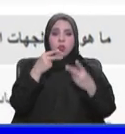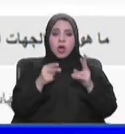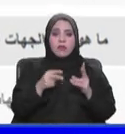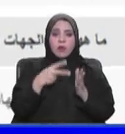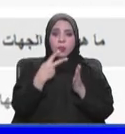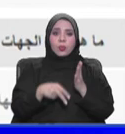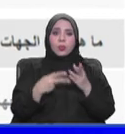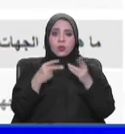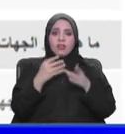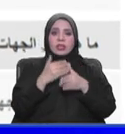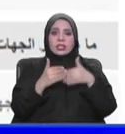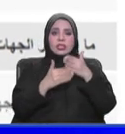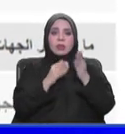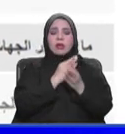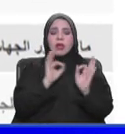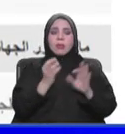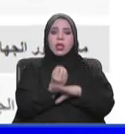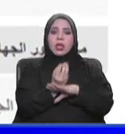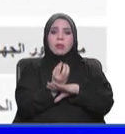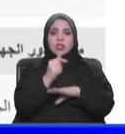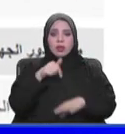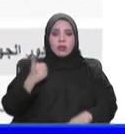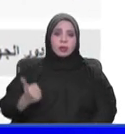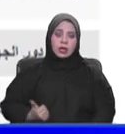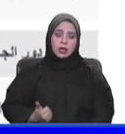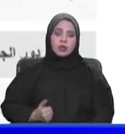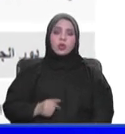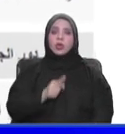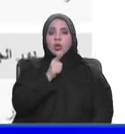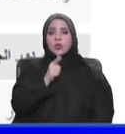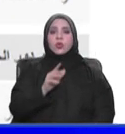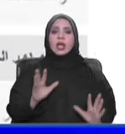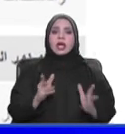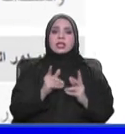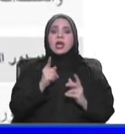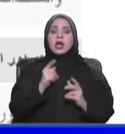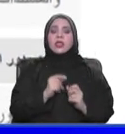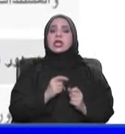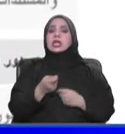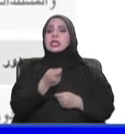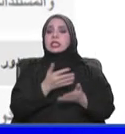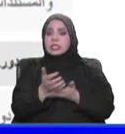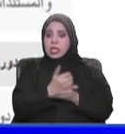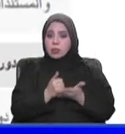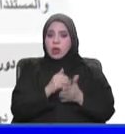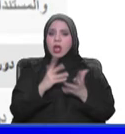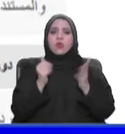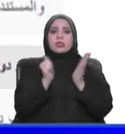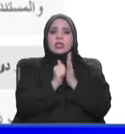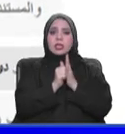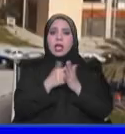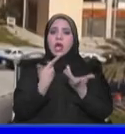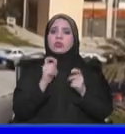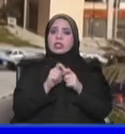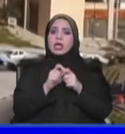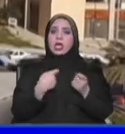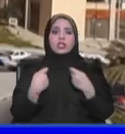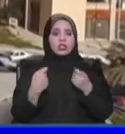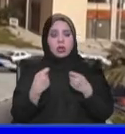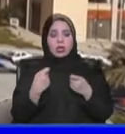البناء لجميع المشاريع في مملكه البحرين سواء كانت استثماريه او سكنيه او صناعيه او تجاريه